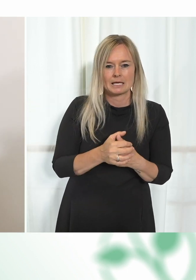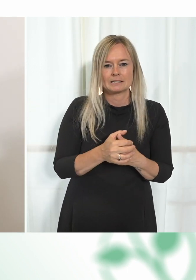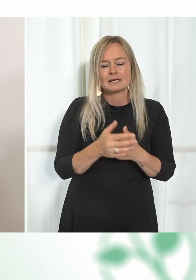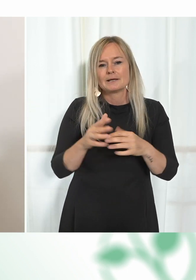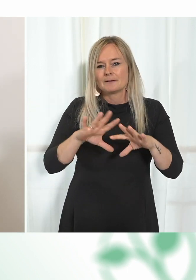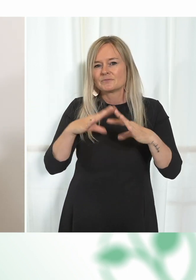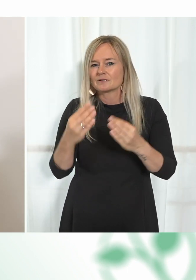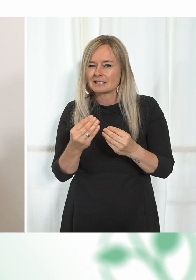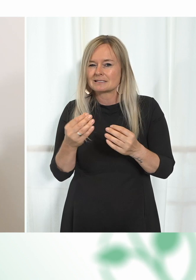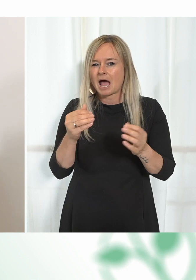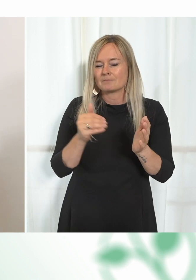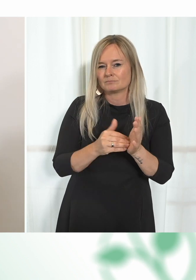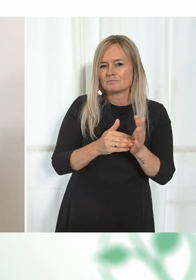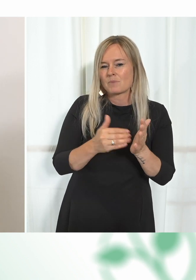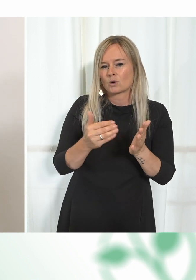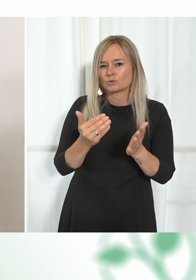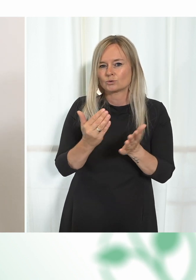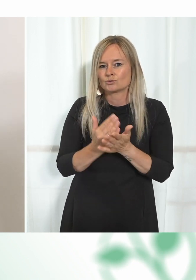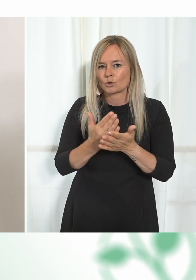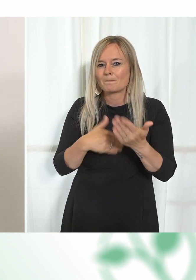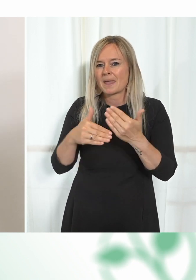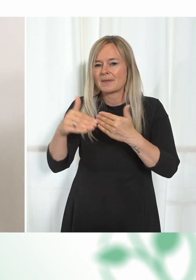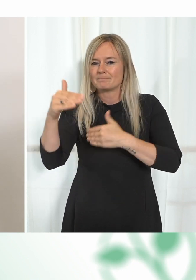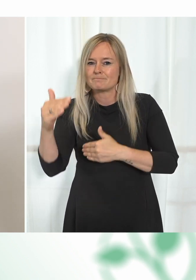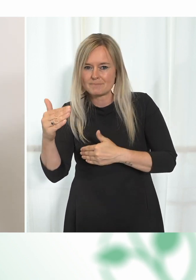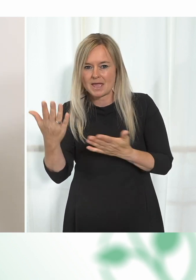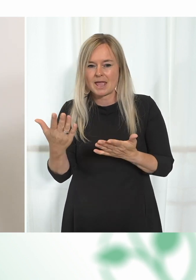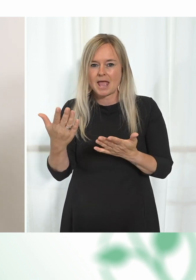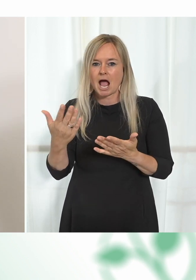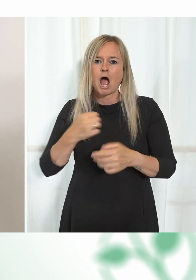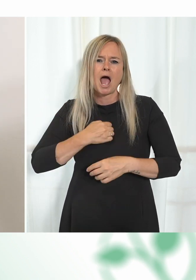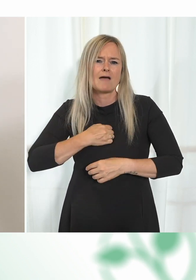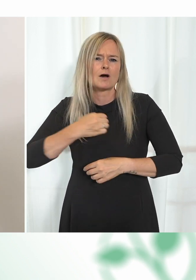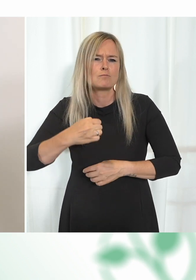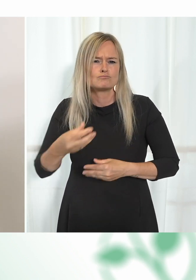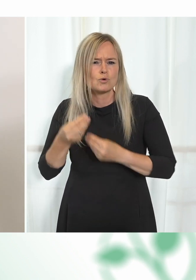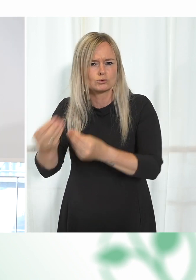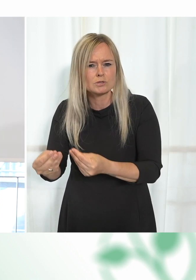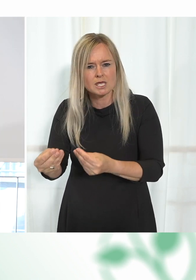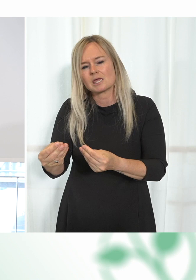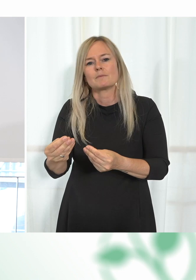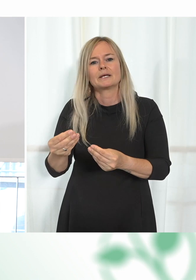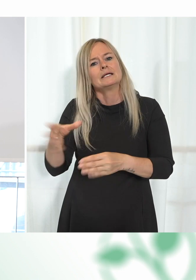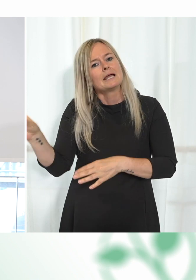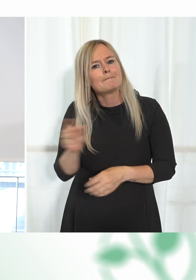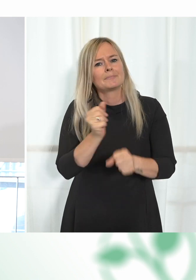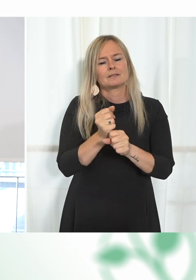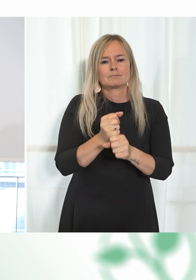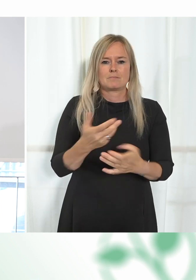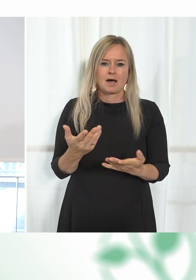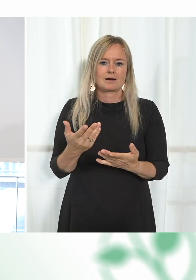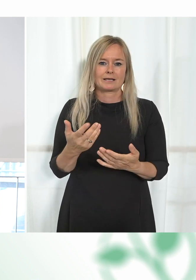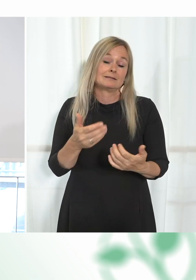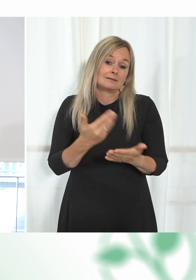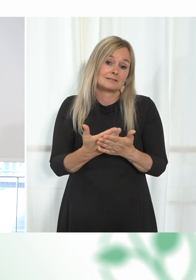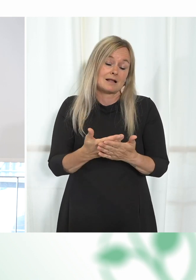müssen. Und insofern sind solche Unternehmensdialoge ganz, ganz, ganz wichtig, um hier Mut zu machen, mitzumachen. Und deswegen sage ich noch einmal herzlichen Dank, dass wir